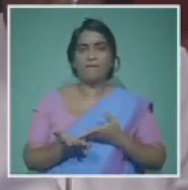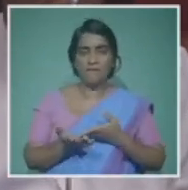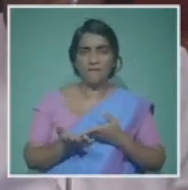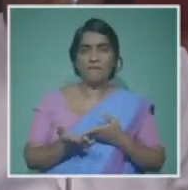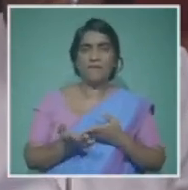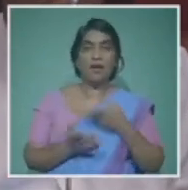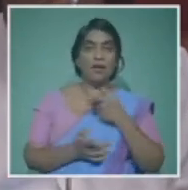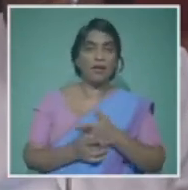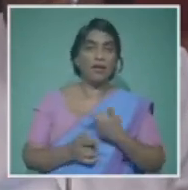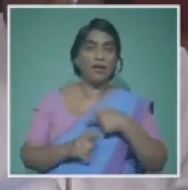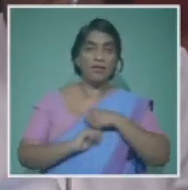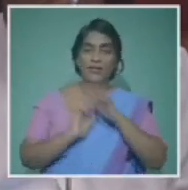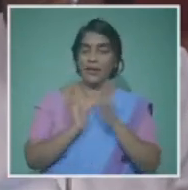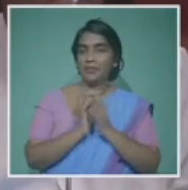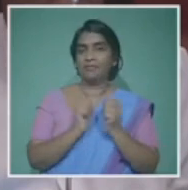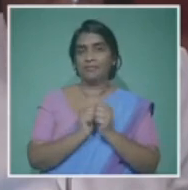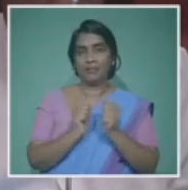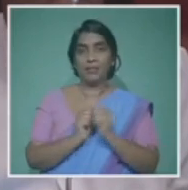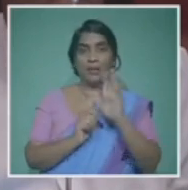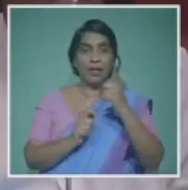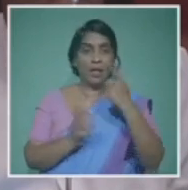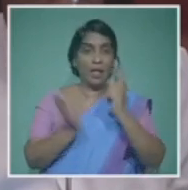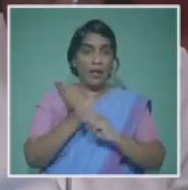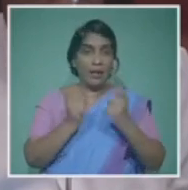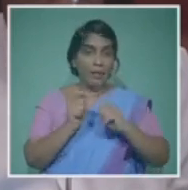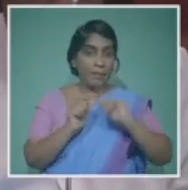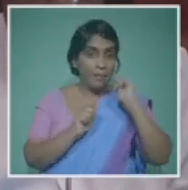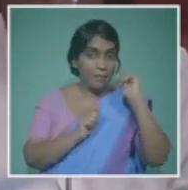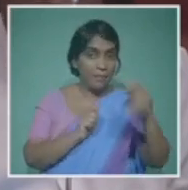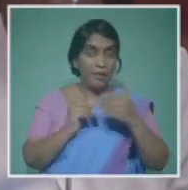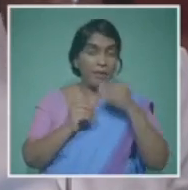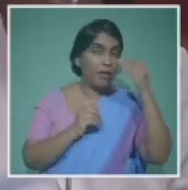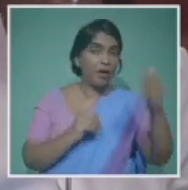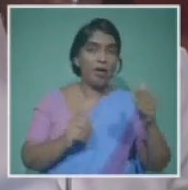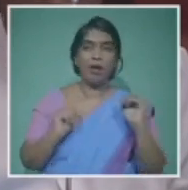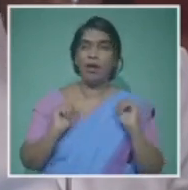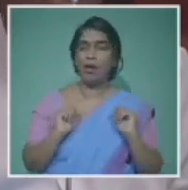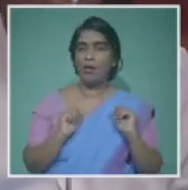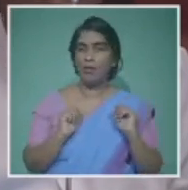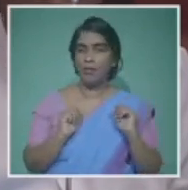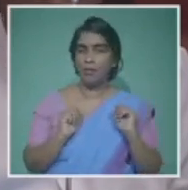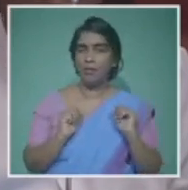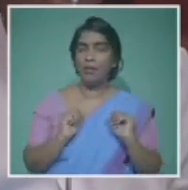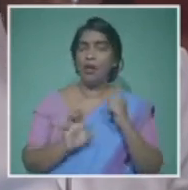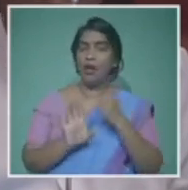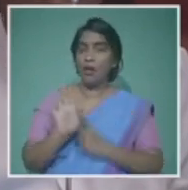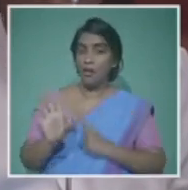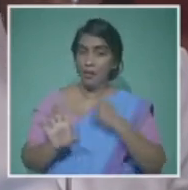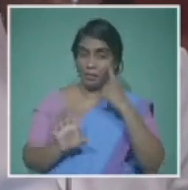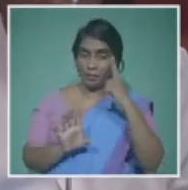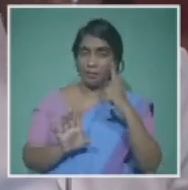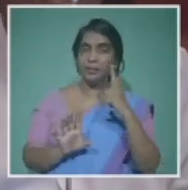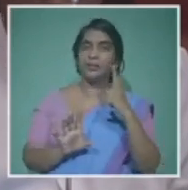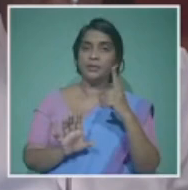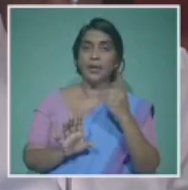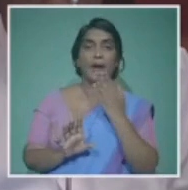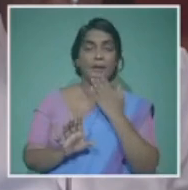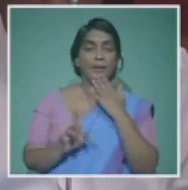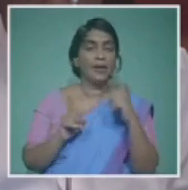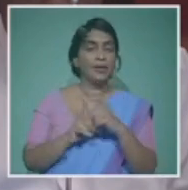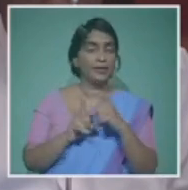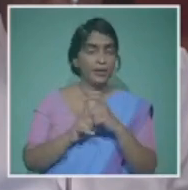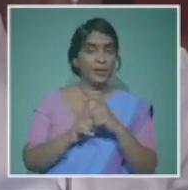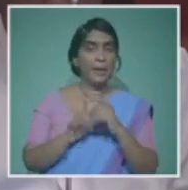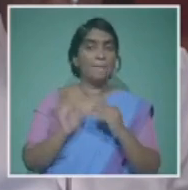Ibu itu pun mewijit ok ok kerana, tapi naik ke mana pertanyaan kita ini pas jadi itu. Aur undang kita Amerika itu